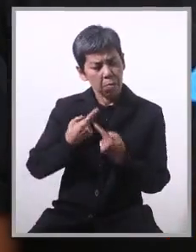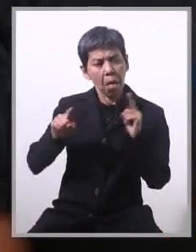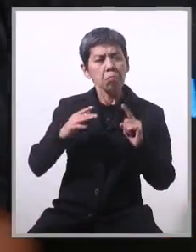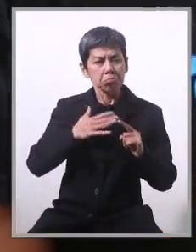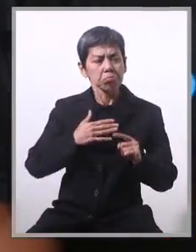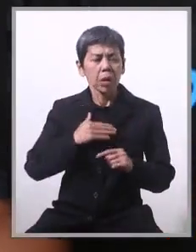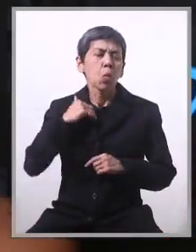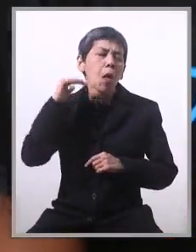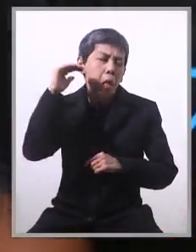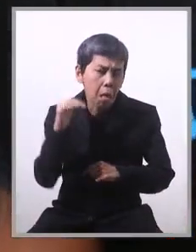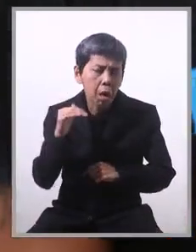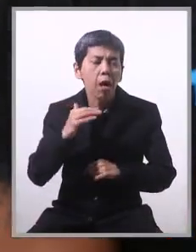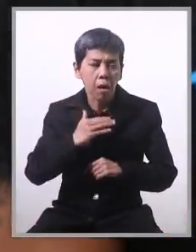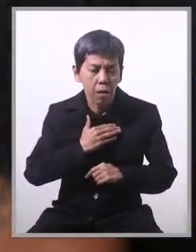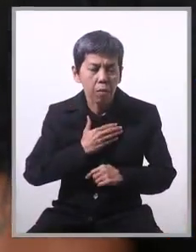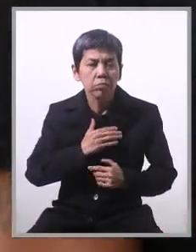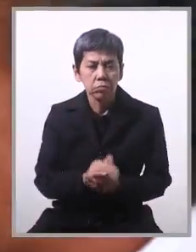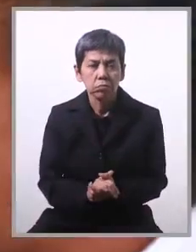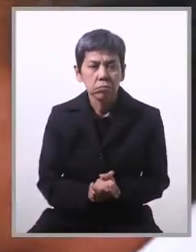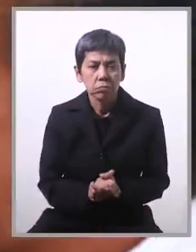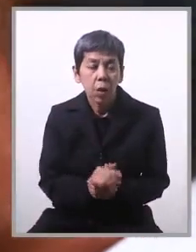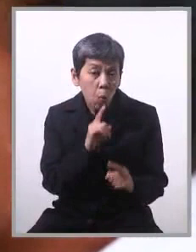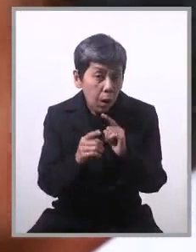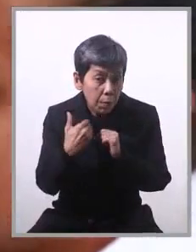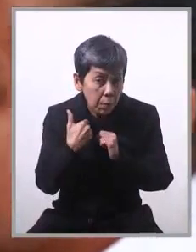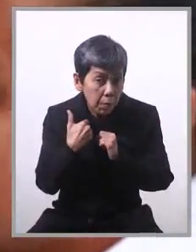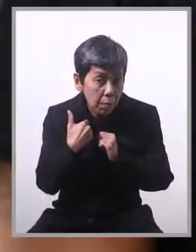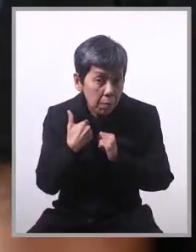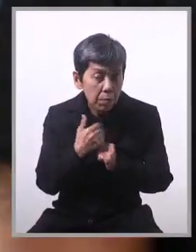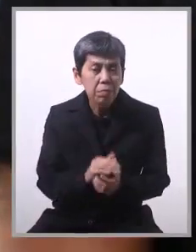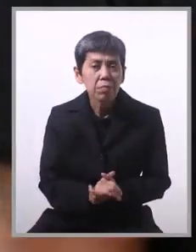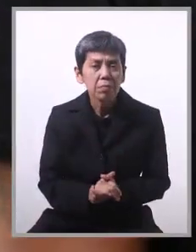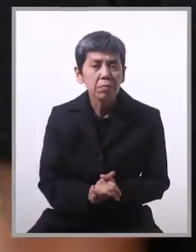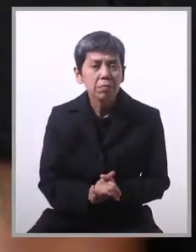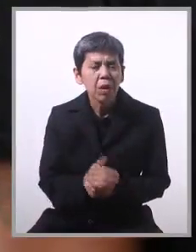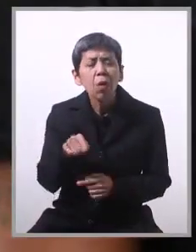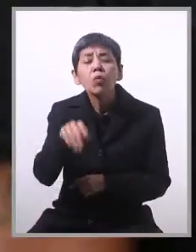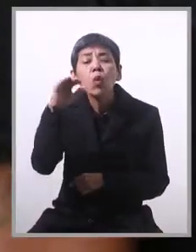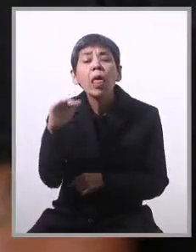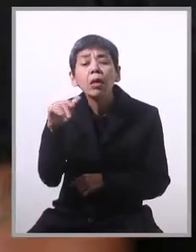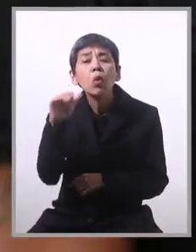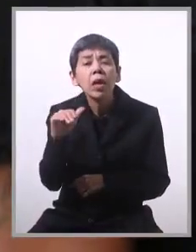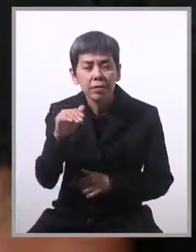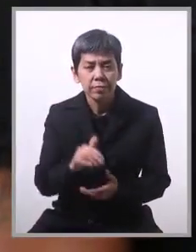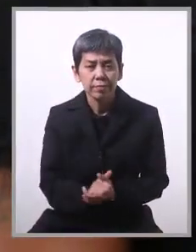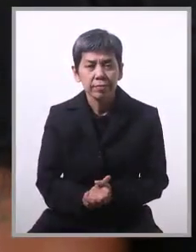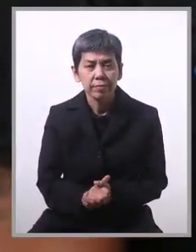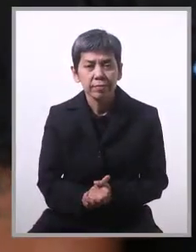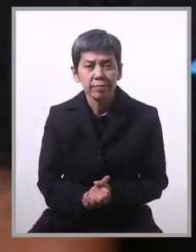า ค ่ ะ ตัวเล็ก แล้วเขาพูดอะ ไรบ้างก็บอกว่าคนตัวเล็ก ค่ะ ตัว